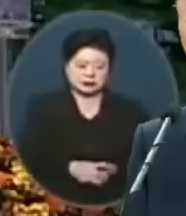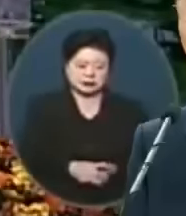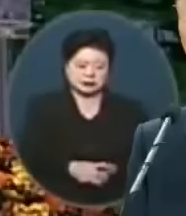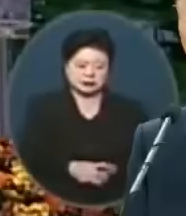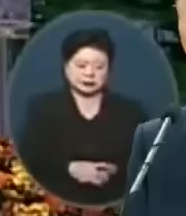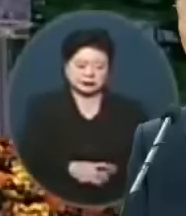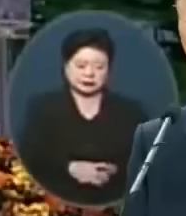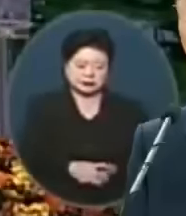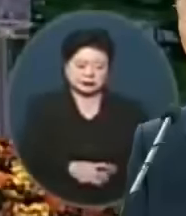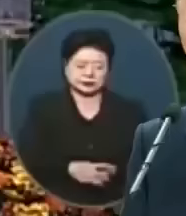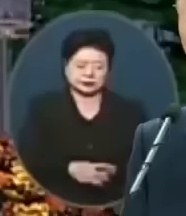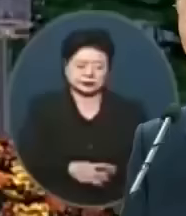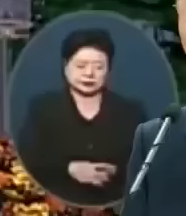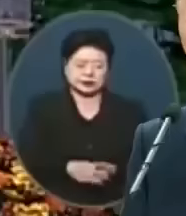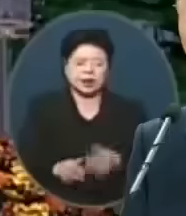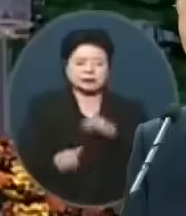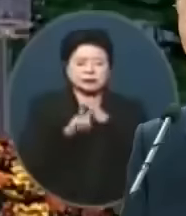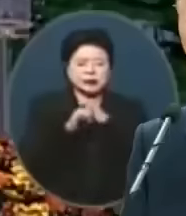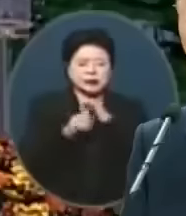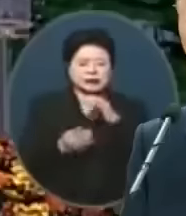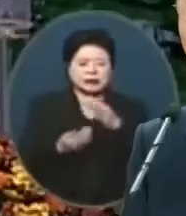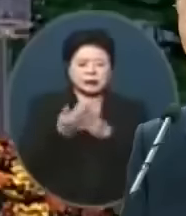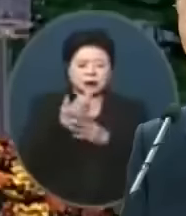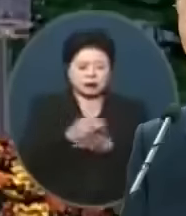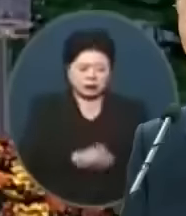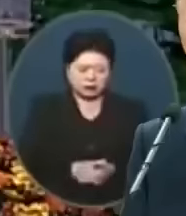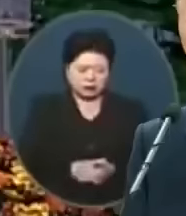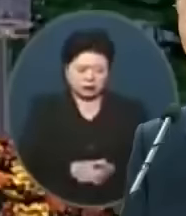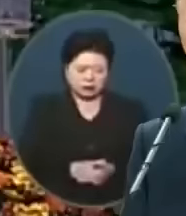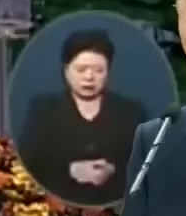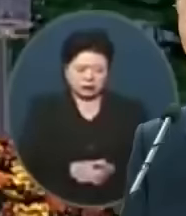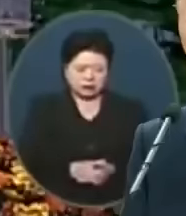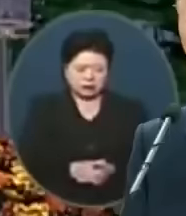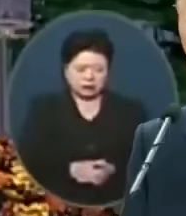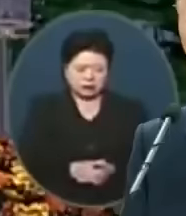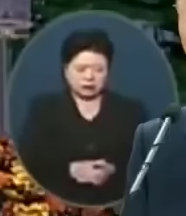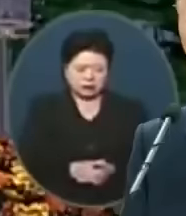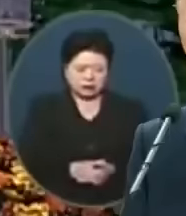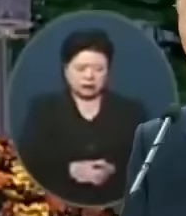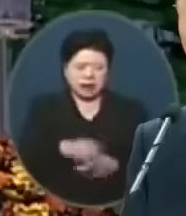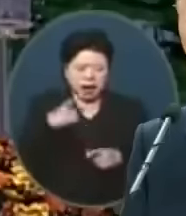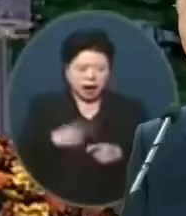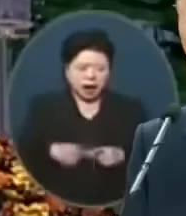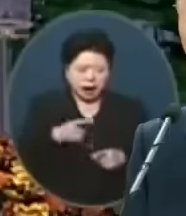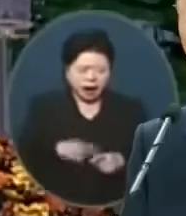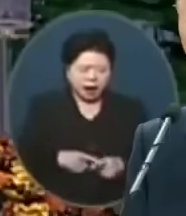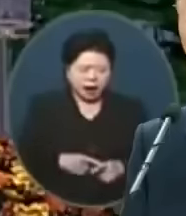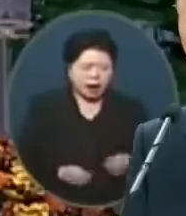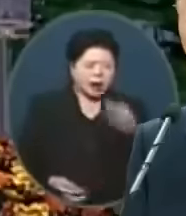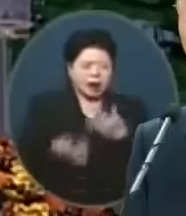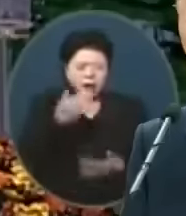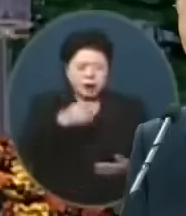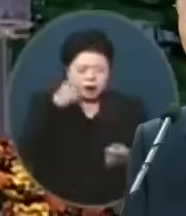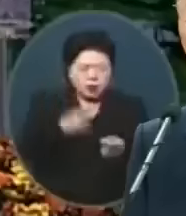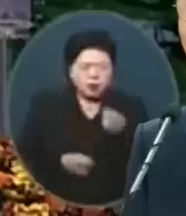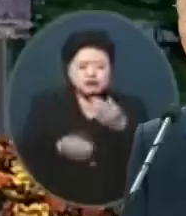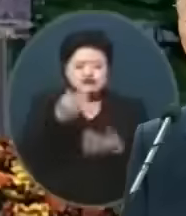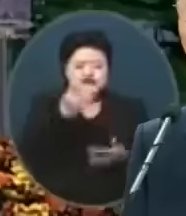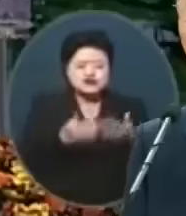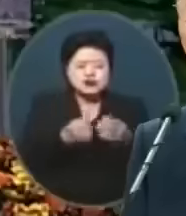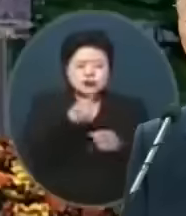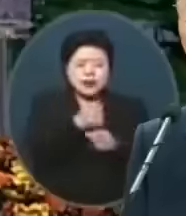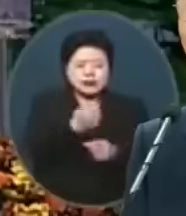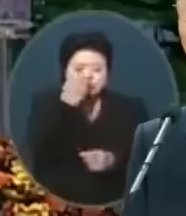극한 상황에 이르면 자살합니다. 그렇지 않으면 칼부림, 방화 등 사회적인 범죄까지